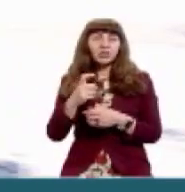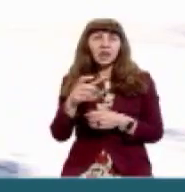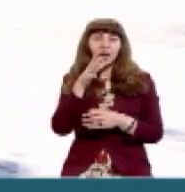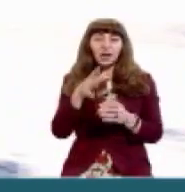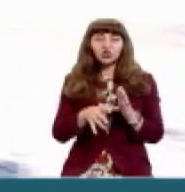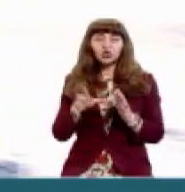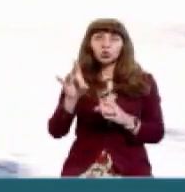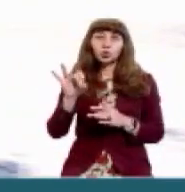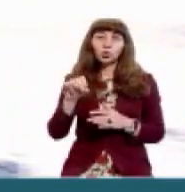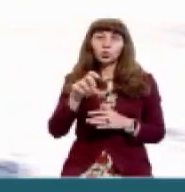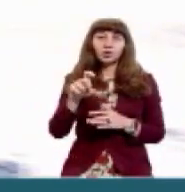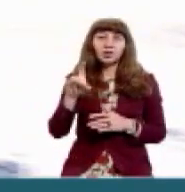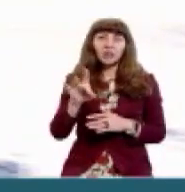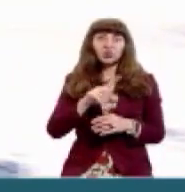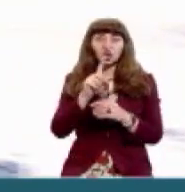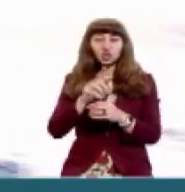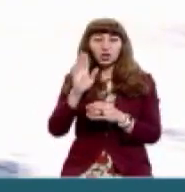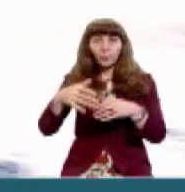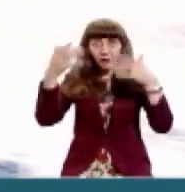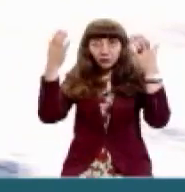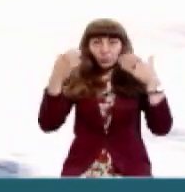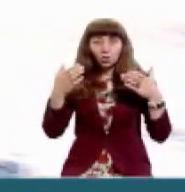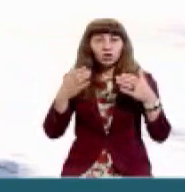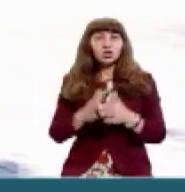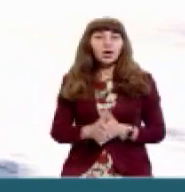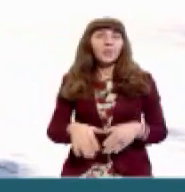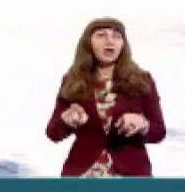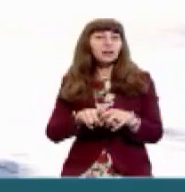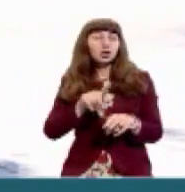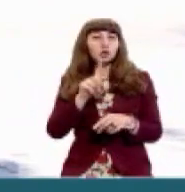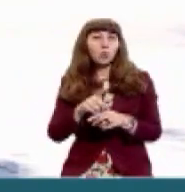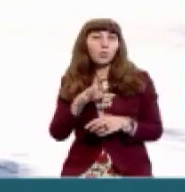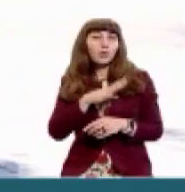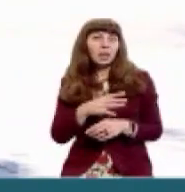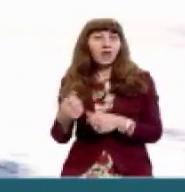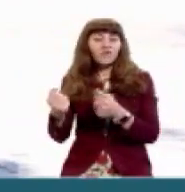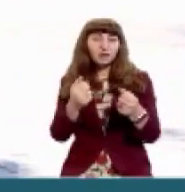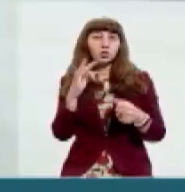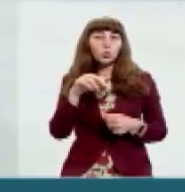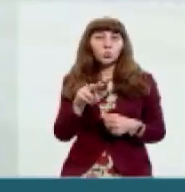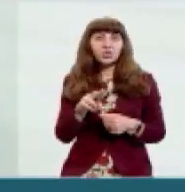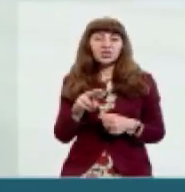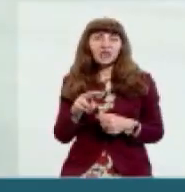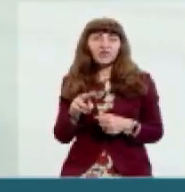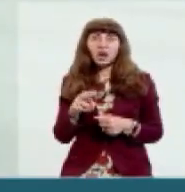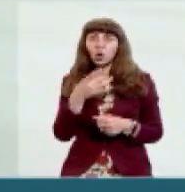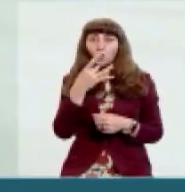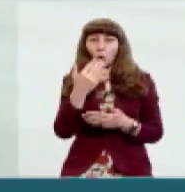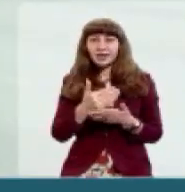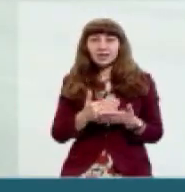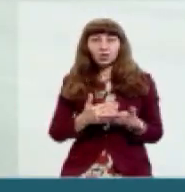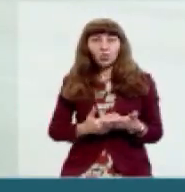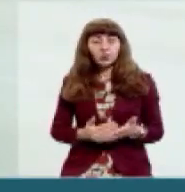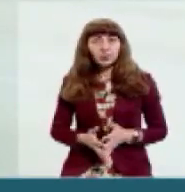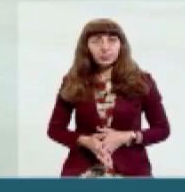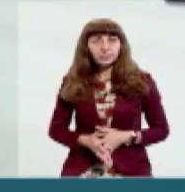обязаны находиться в мотошлеме при управлении, а также иметь при себе водительское удостоверение любой категории. За нарушение правил